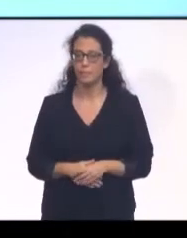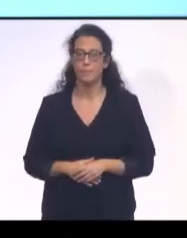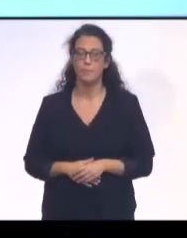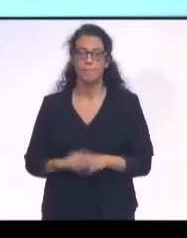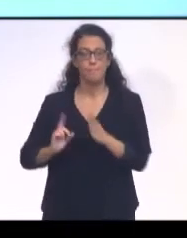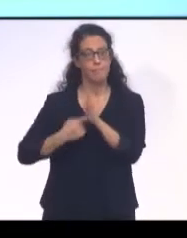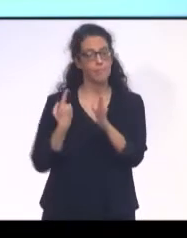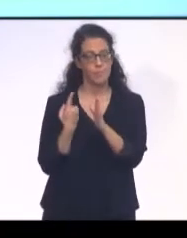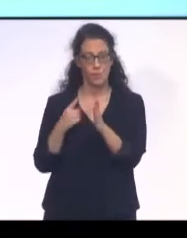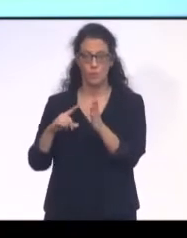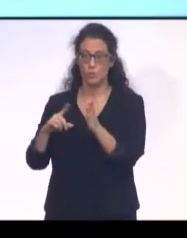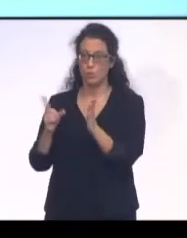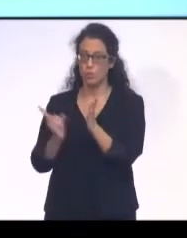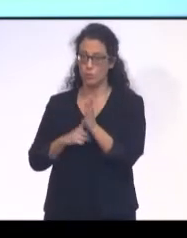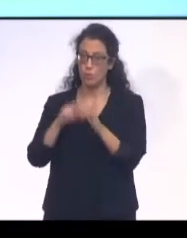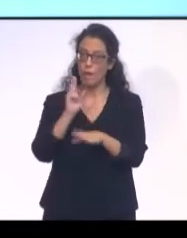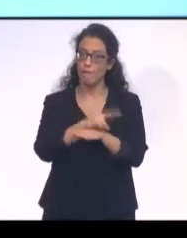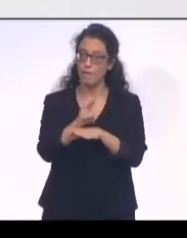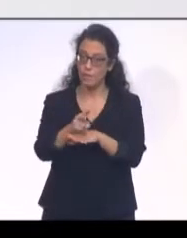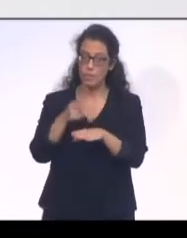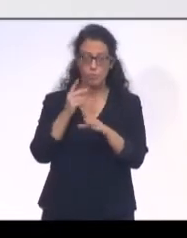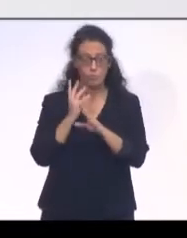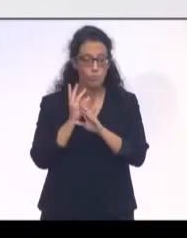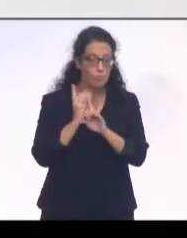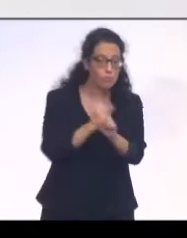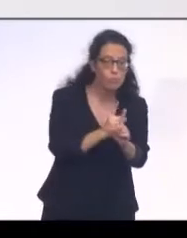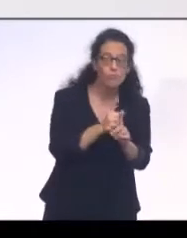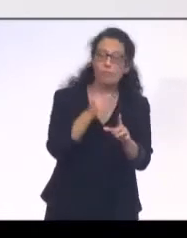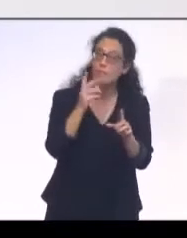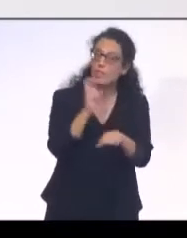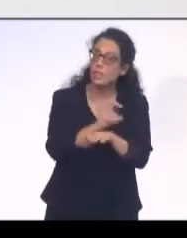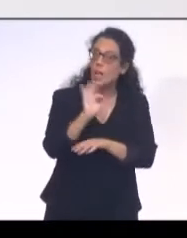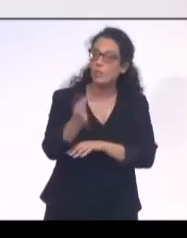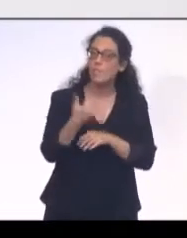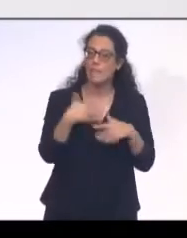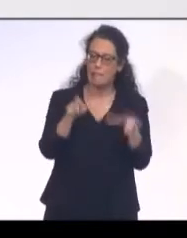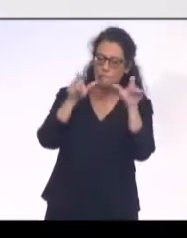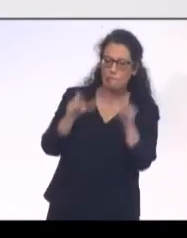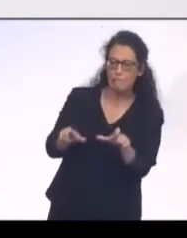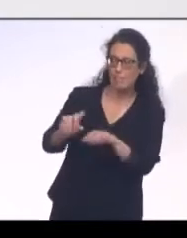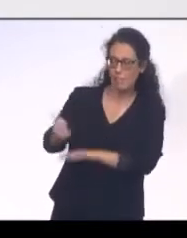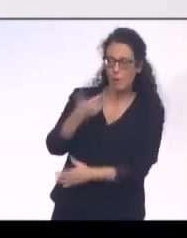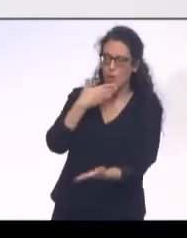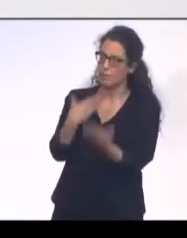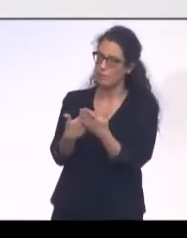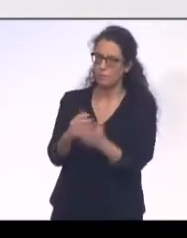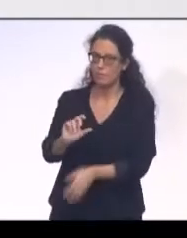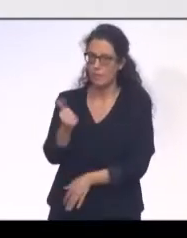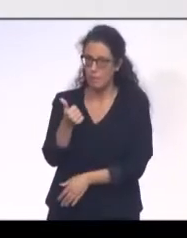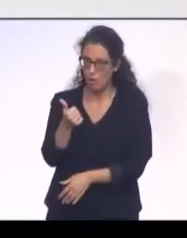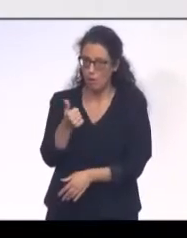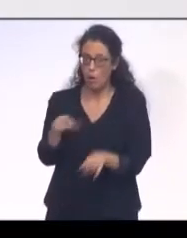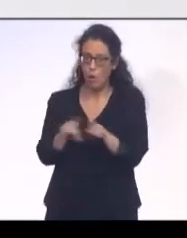de visite dans les établissements médico-sociaux est maintenu, mais encadré, sur rendez-vous, en pratiquant vraiment